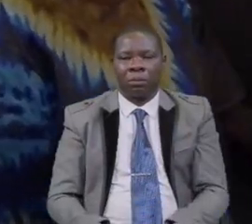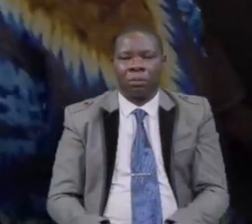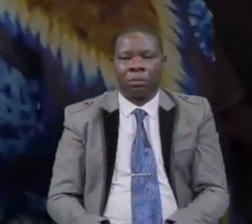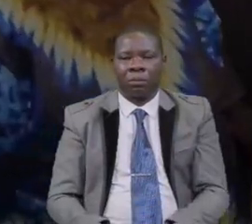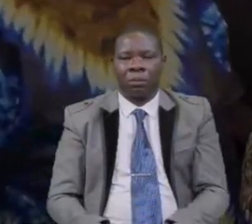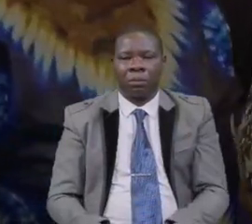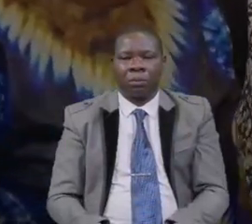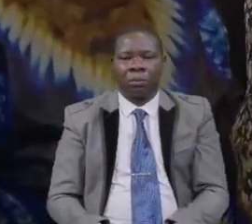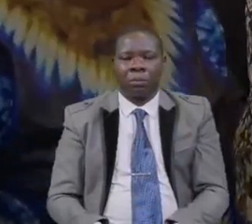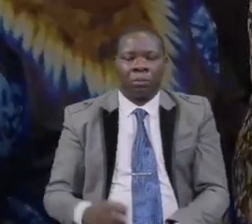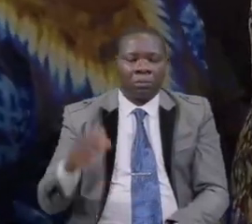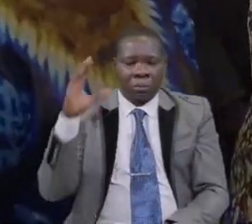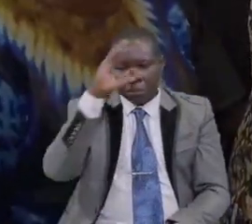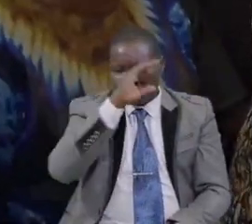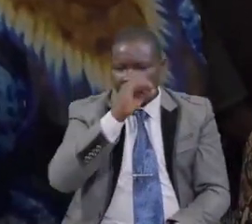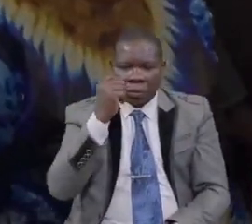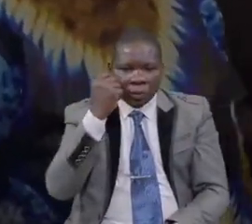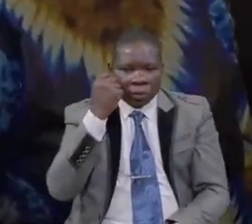la mauvaise représentation,